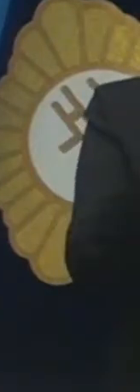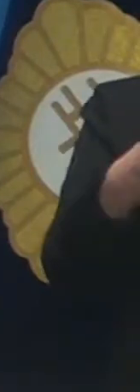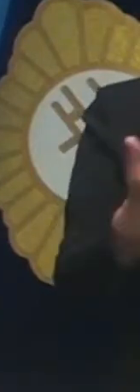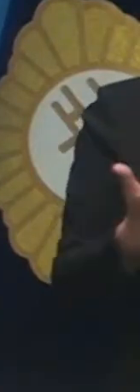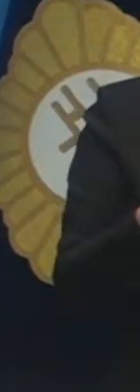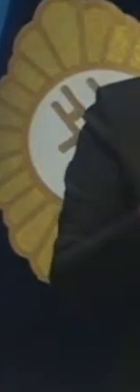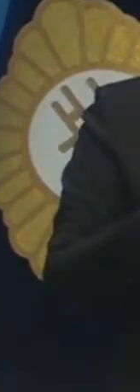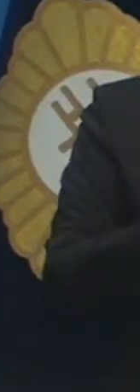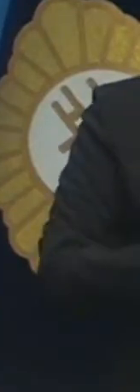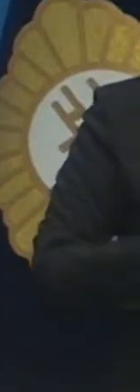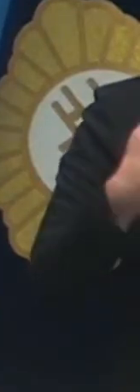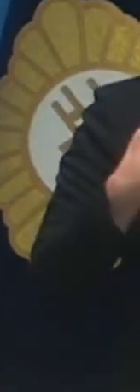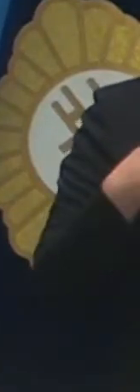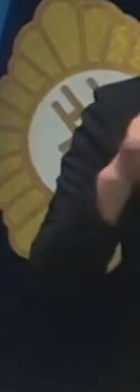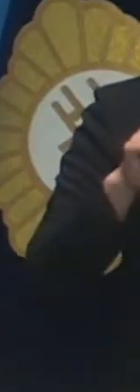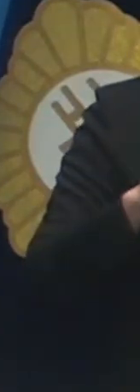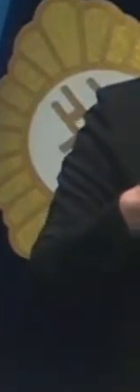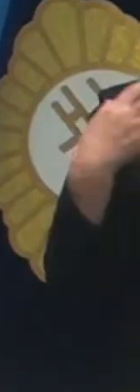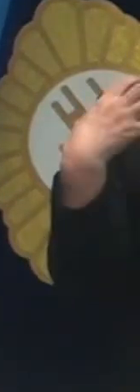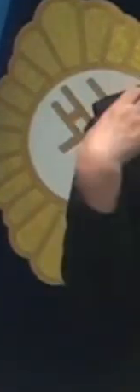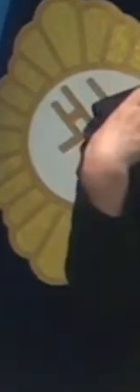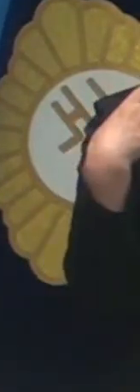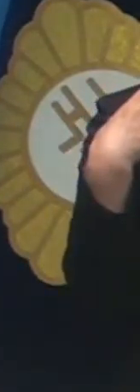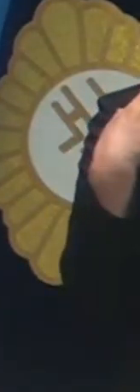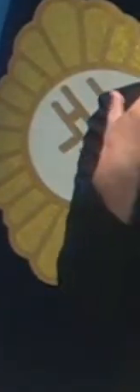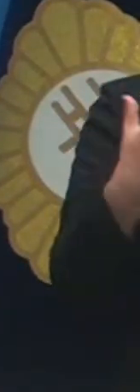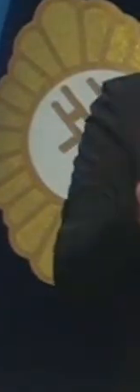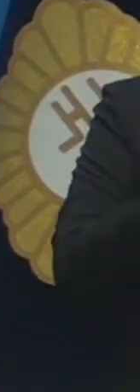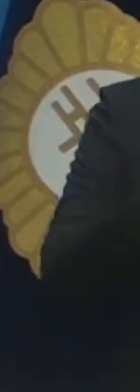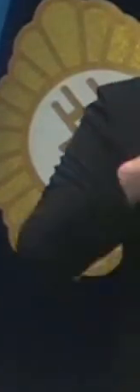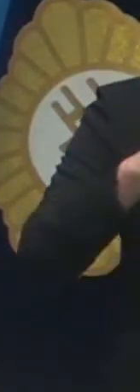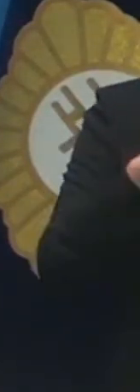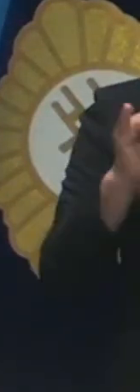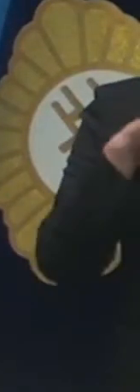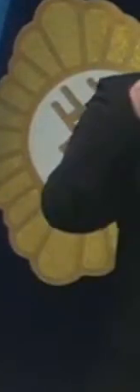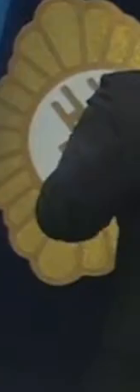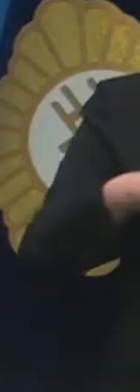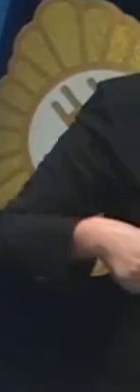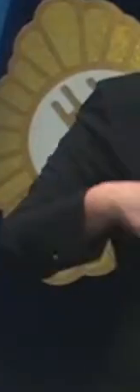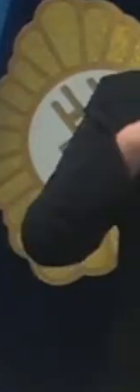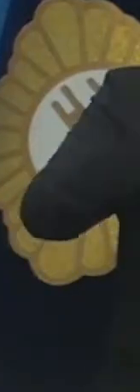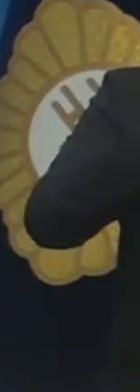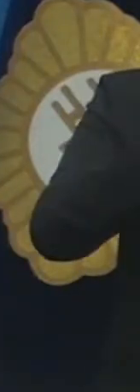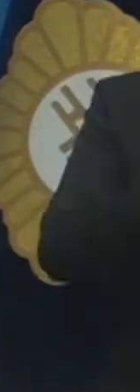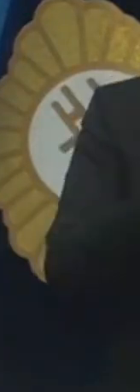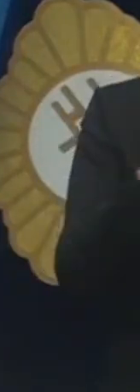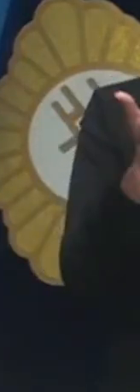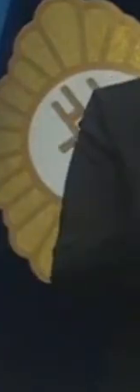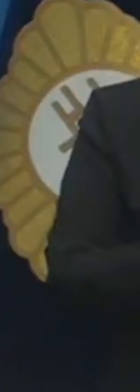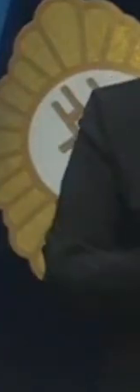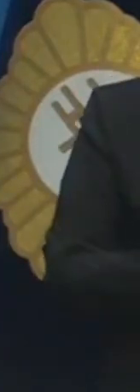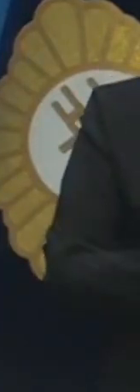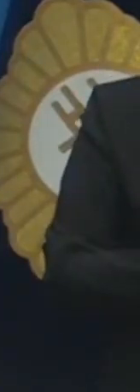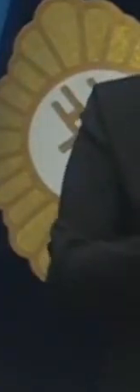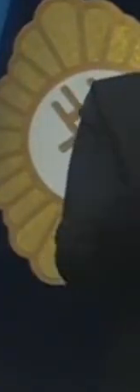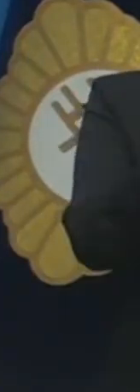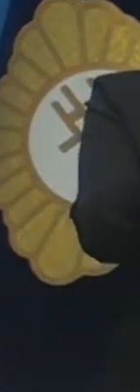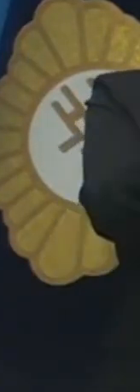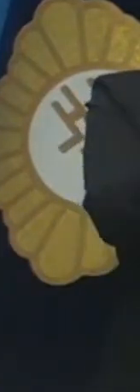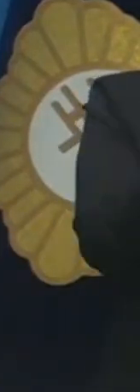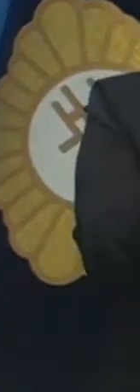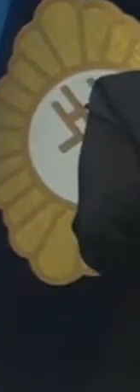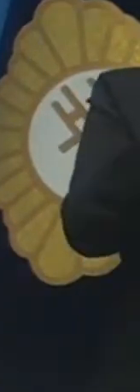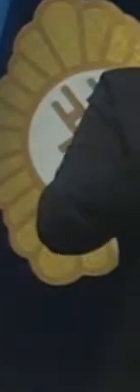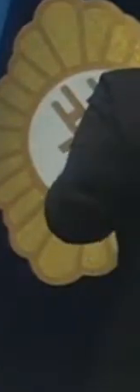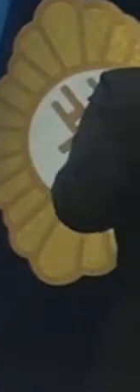직무유기에 대해 책임을 통감하고 국민 앞에 반성해야 합니다. 교육부는 법적으로